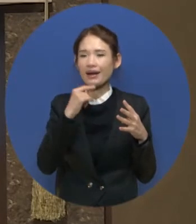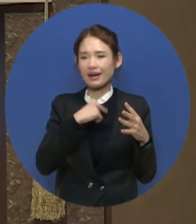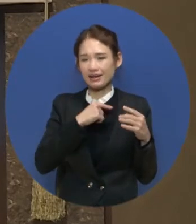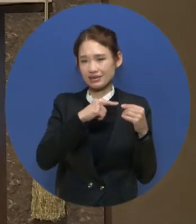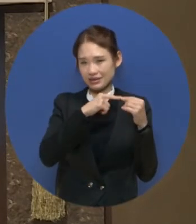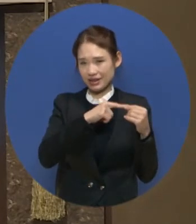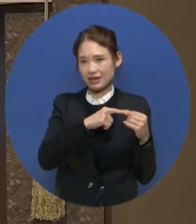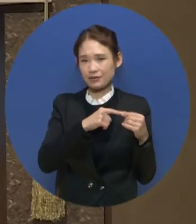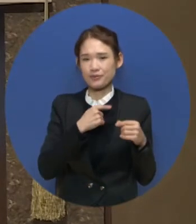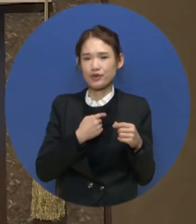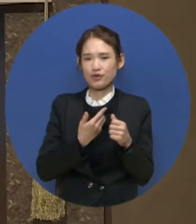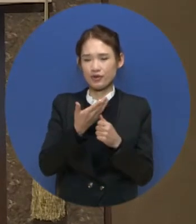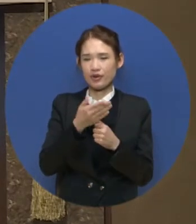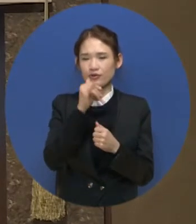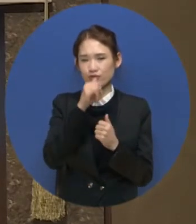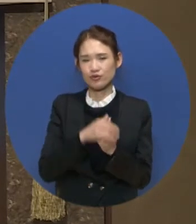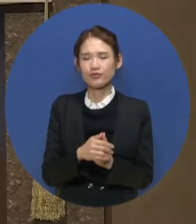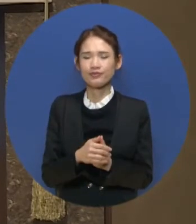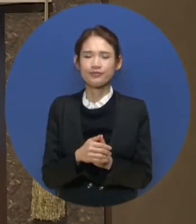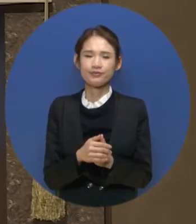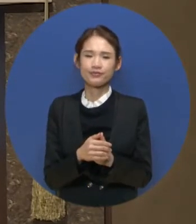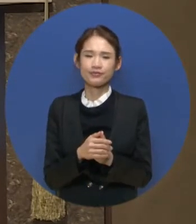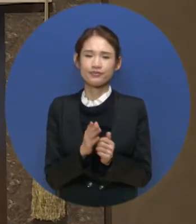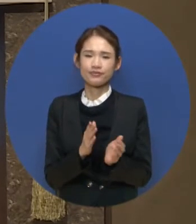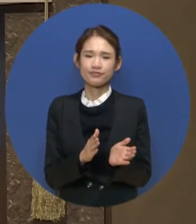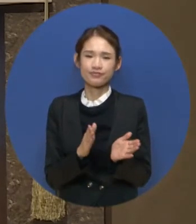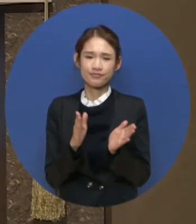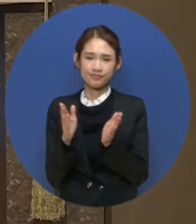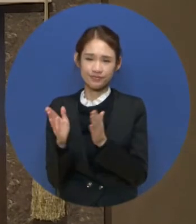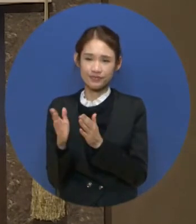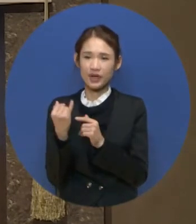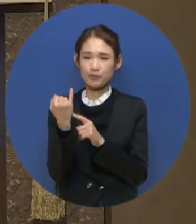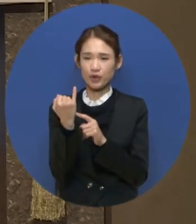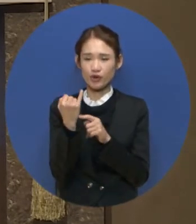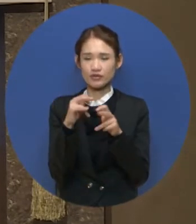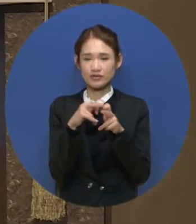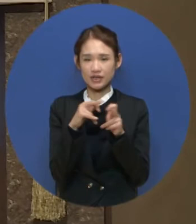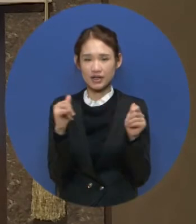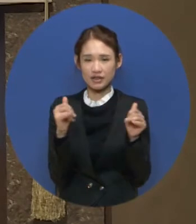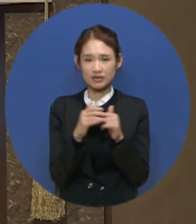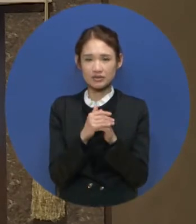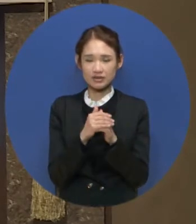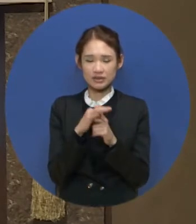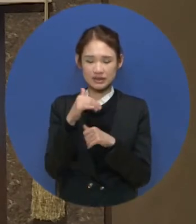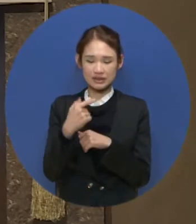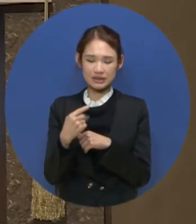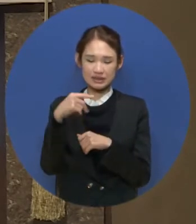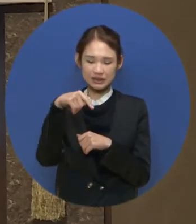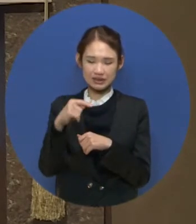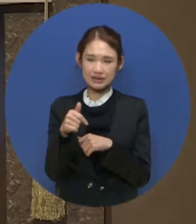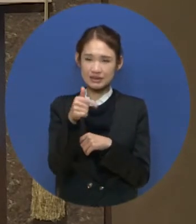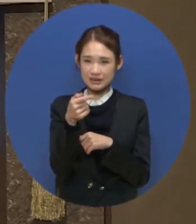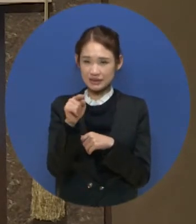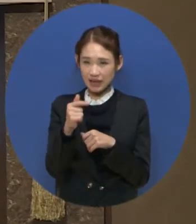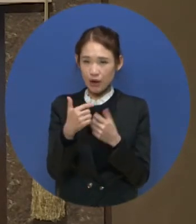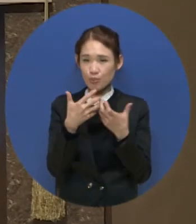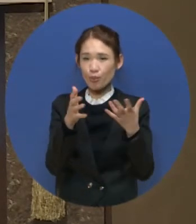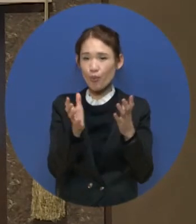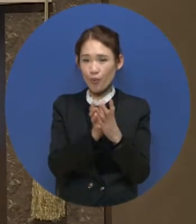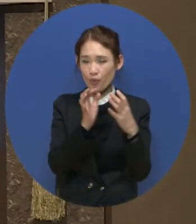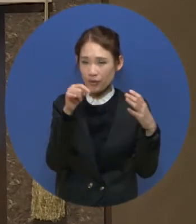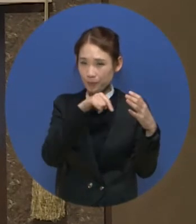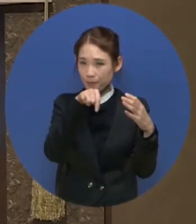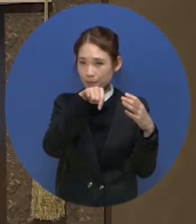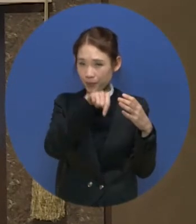것들도 얘기를 하고 있습니다. 네 그리고 이제. 여성장애인들이 그런 느슨한 모임을 통해서 굉장히